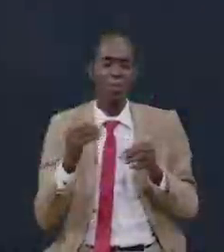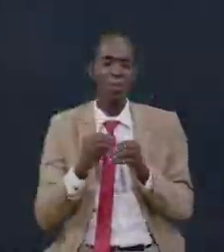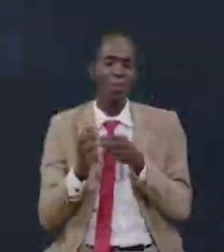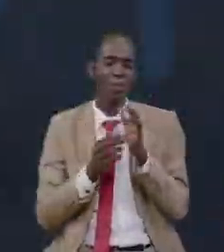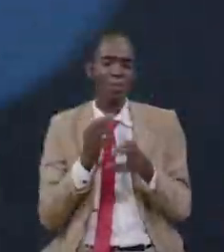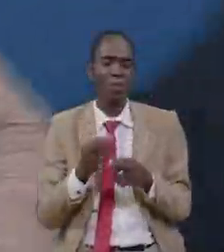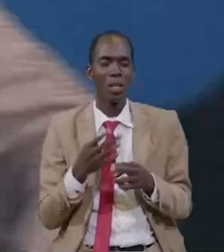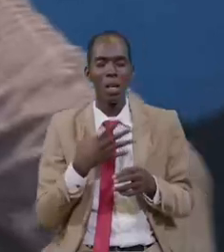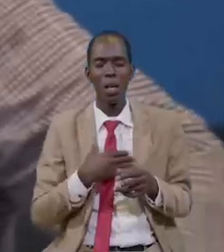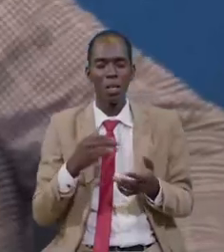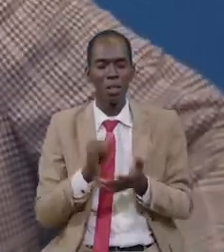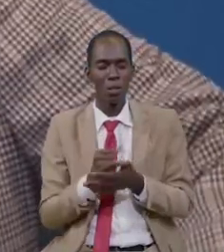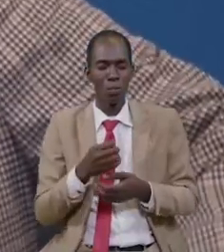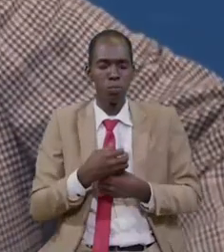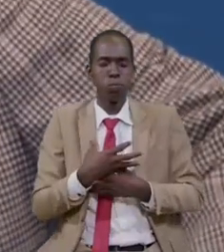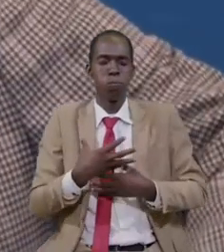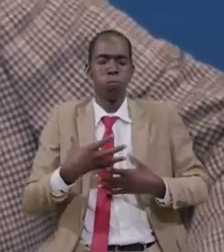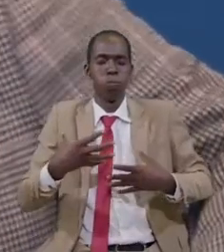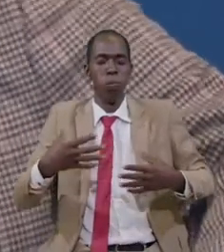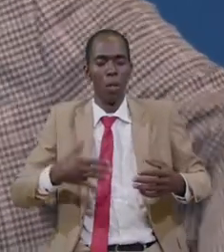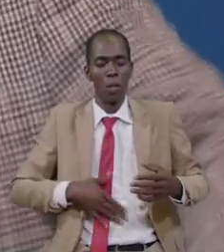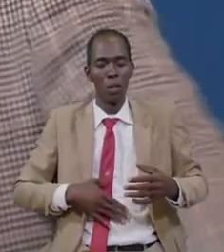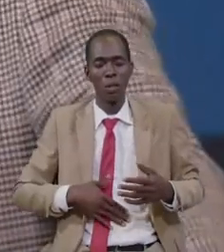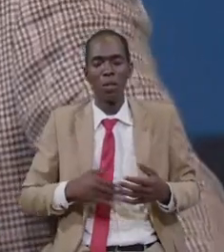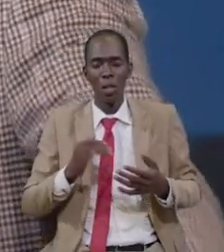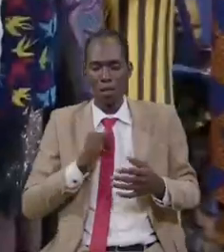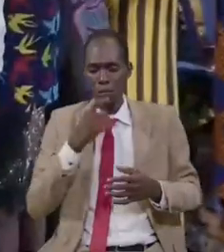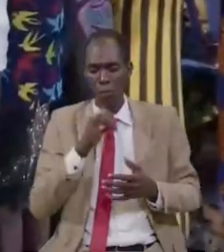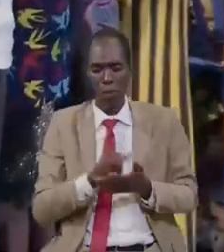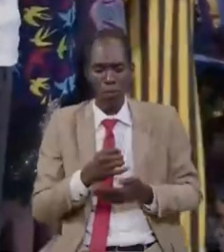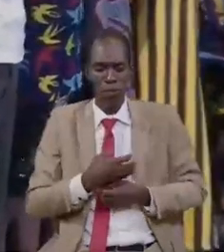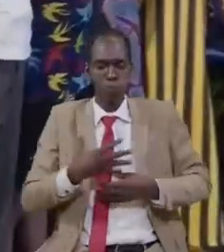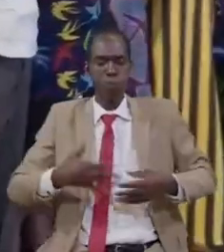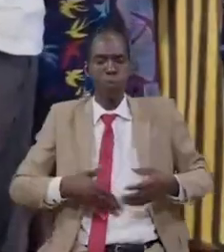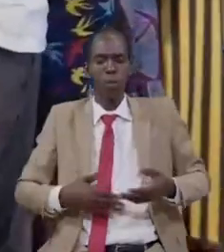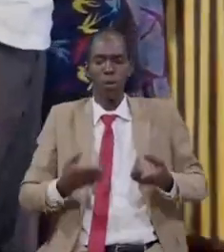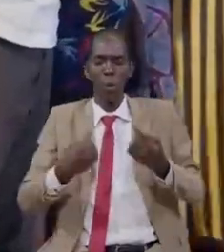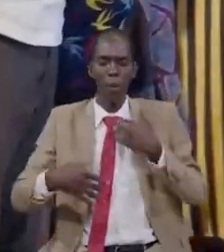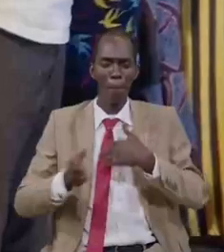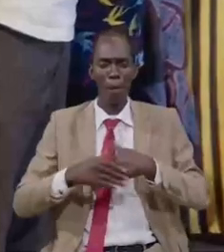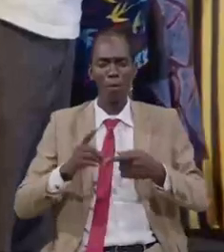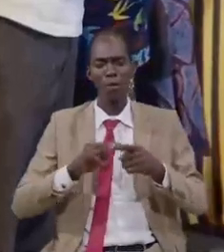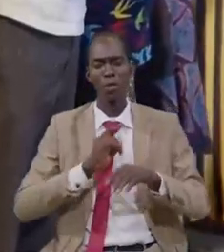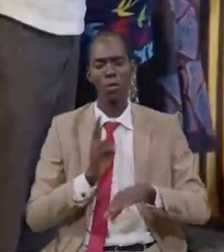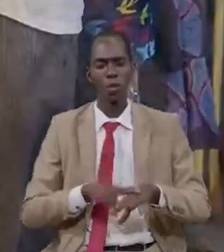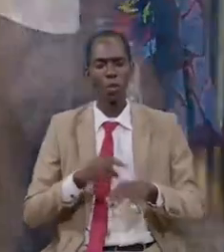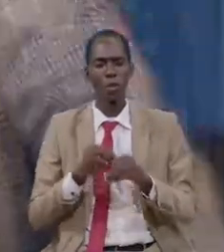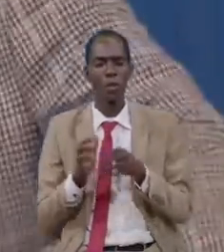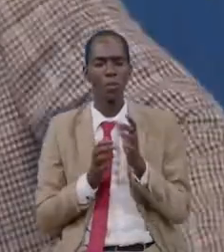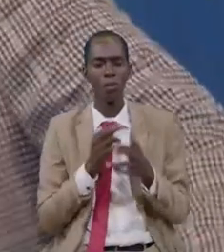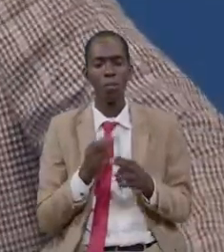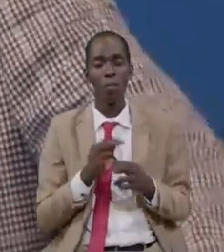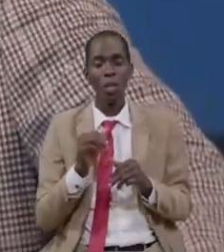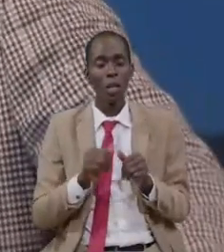Le ventre ballonné, que ce ventre revienne à la normale au nom de Jésus. Toute maladie